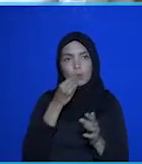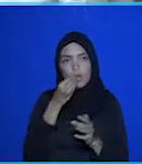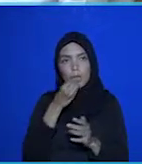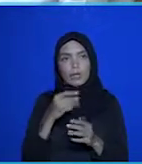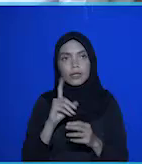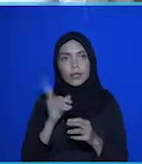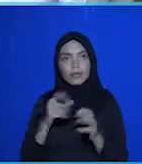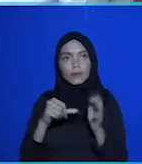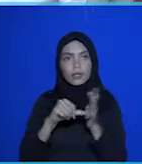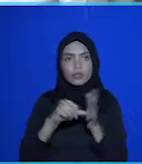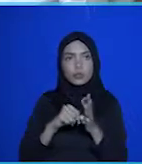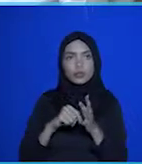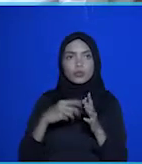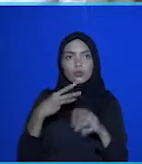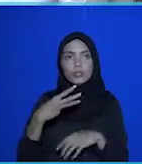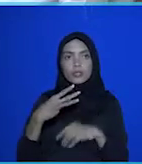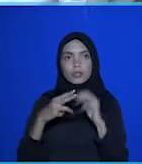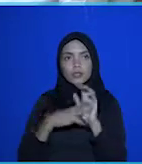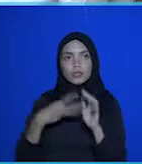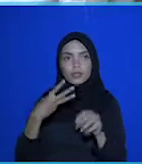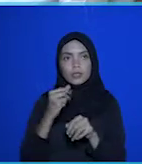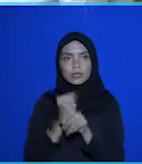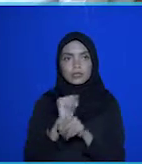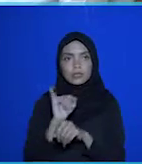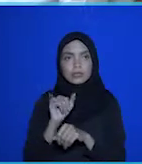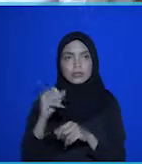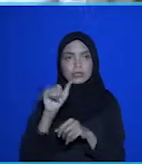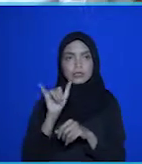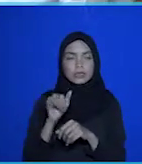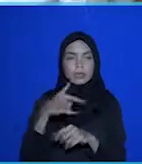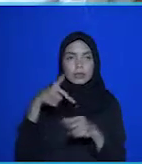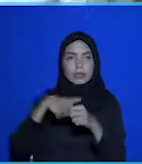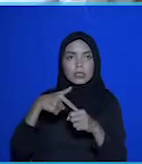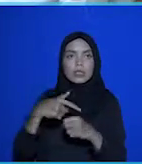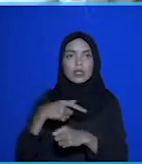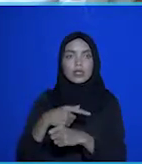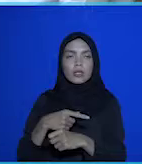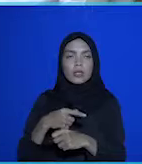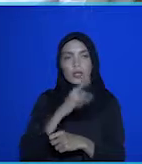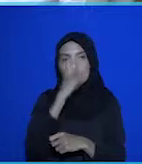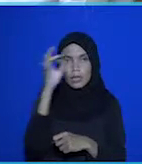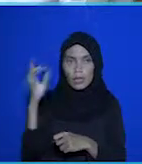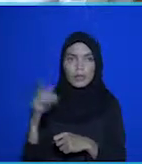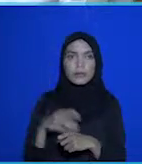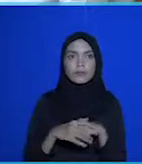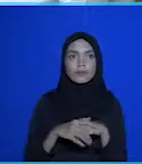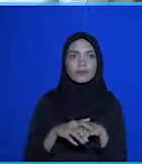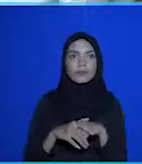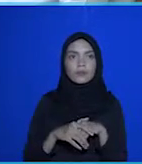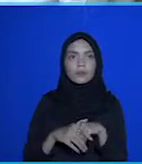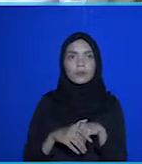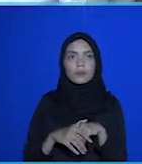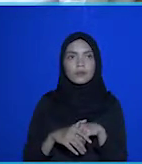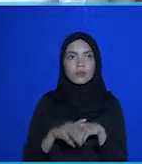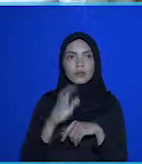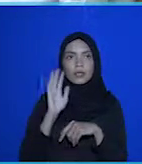energi. Itu kira-kira hal-hal yang dilakukan oleh BUMN. Nah, nanti pasca penanganan pasca